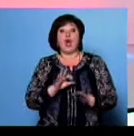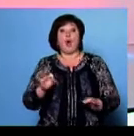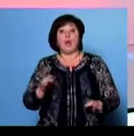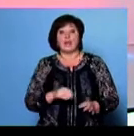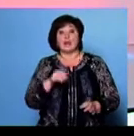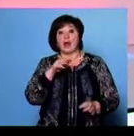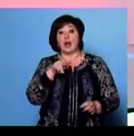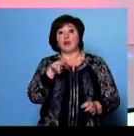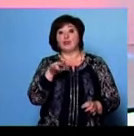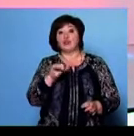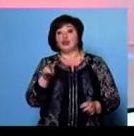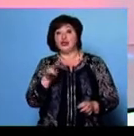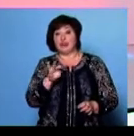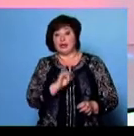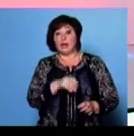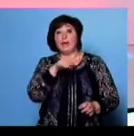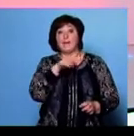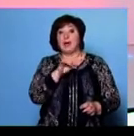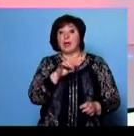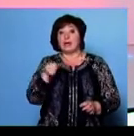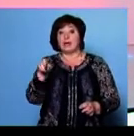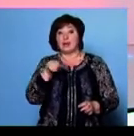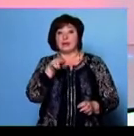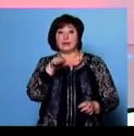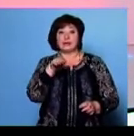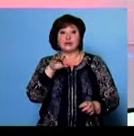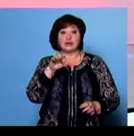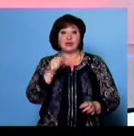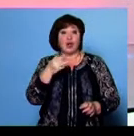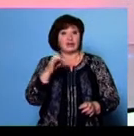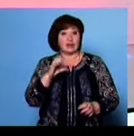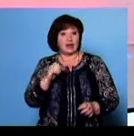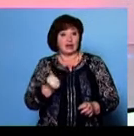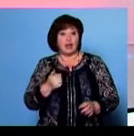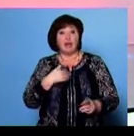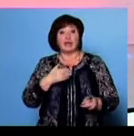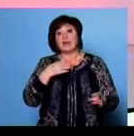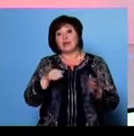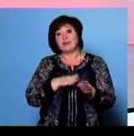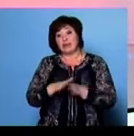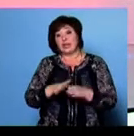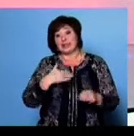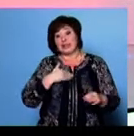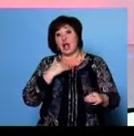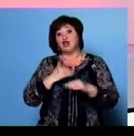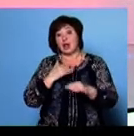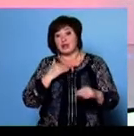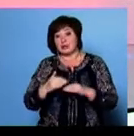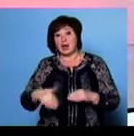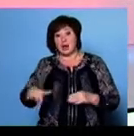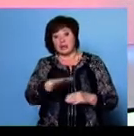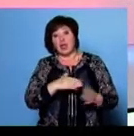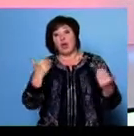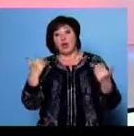исполнении. Юбилейный 60-й сезон Театр оперы и балета Удмуртии открывает одну из самых постановочных опер в мире – «Флория